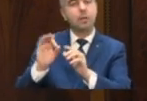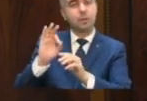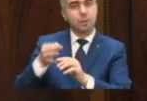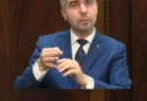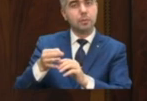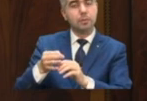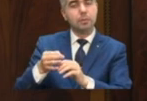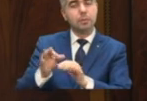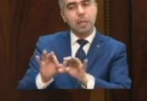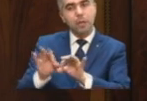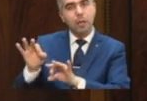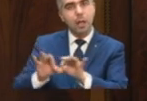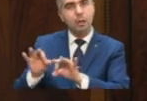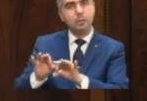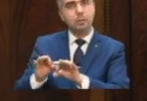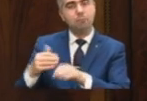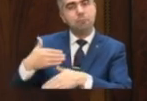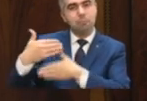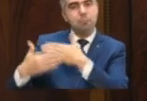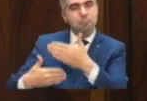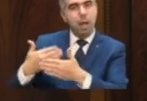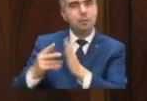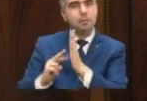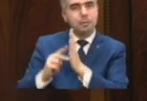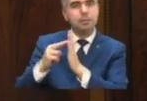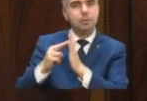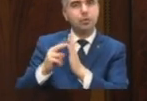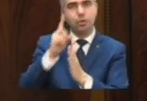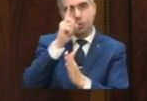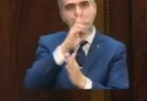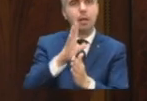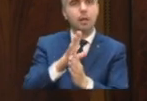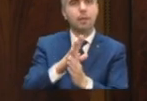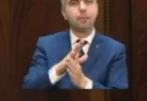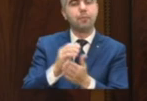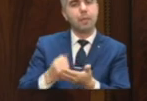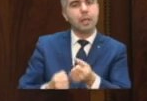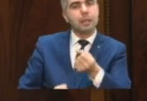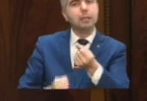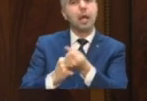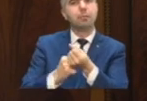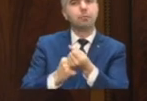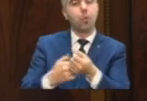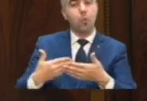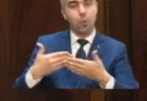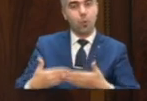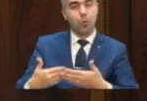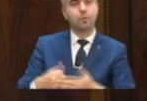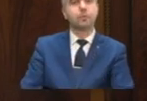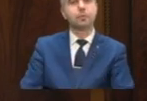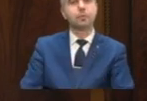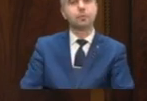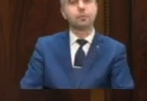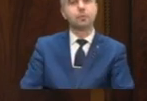بعض الاجراءات ومازال غيقدر يتجاوب احسن إلا زدنا دعمنا هذا القطاع. واليوم أنا